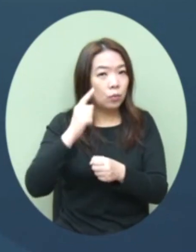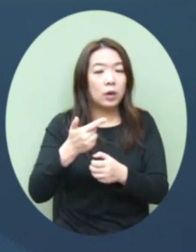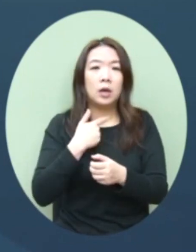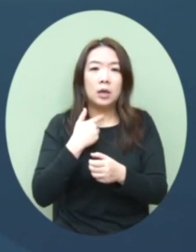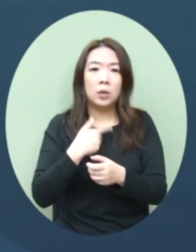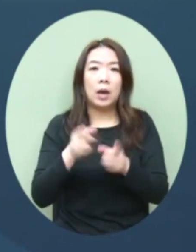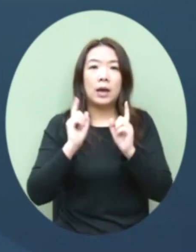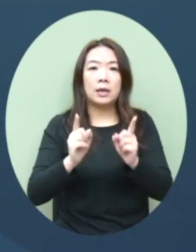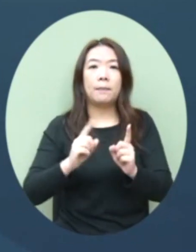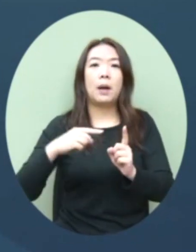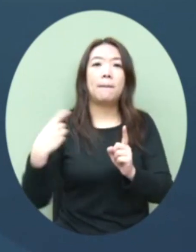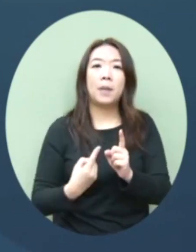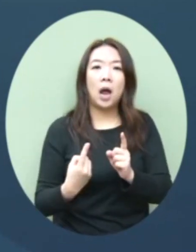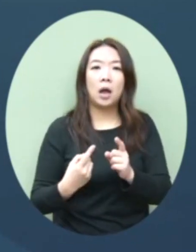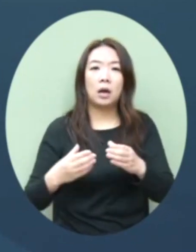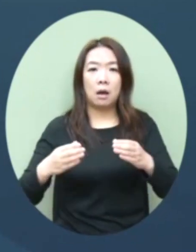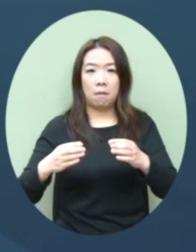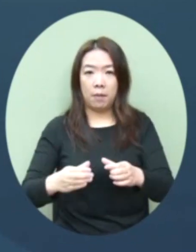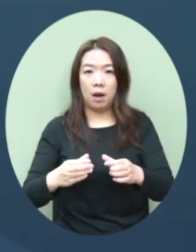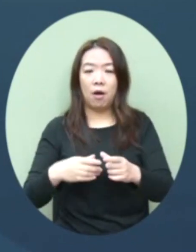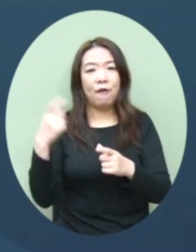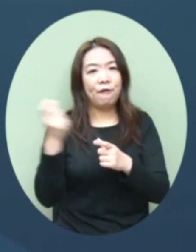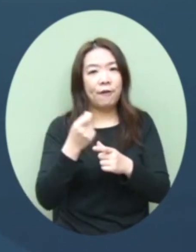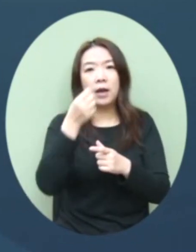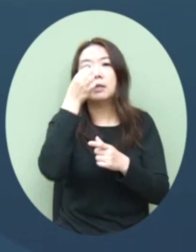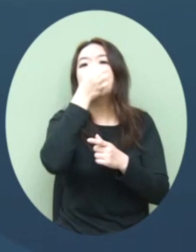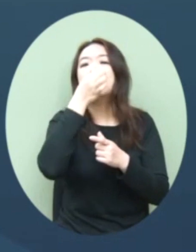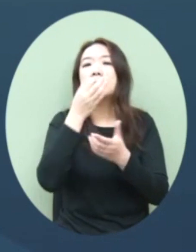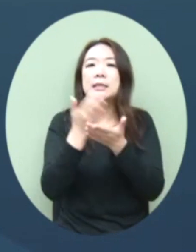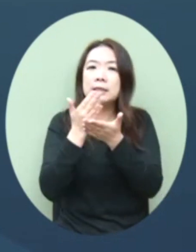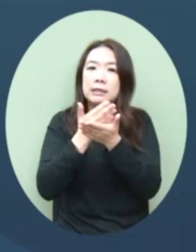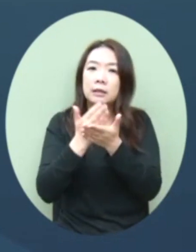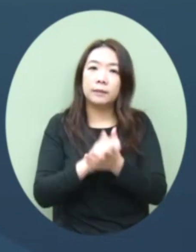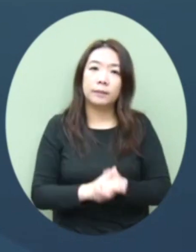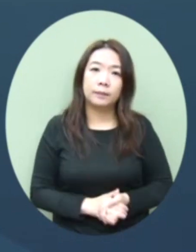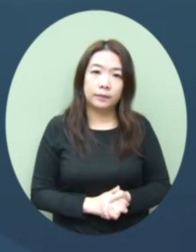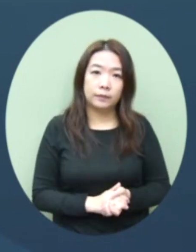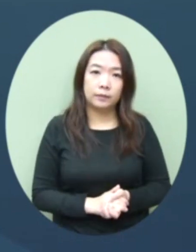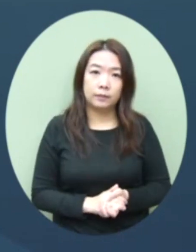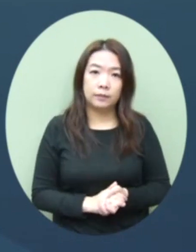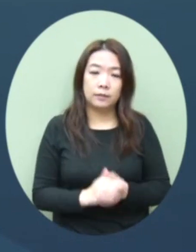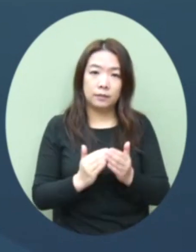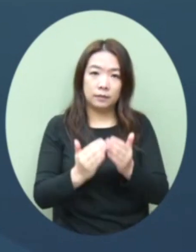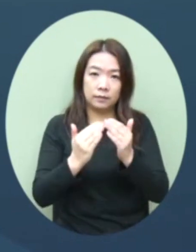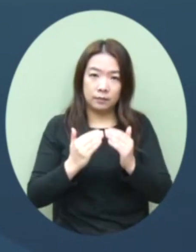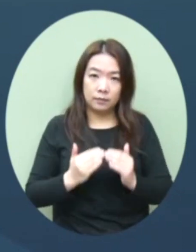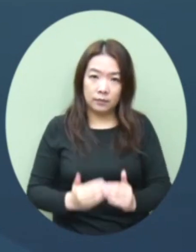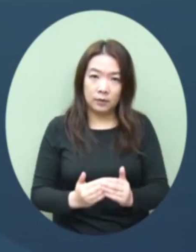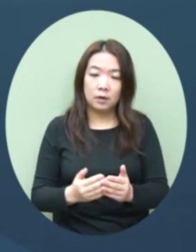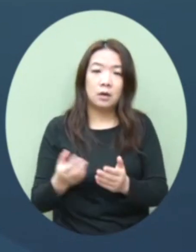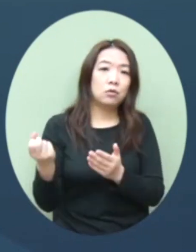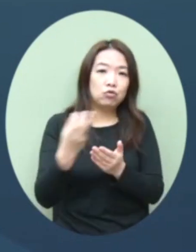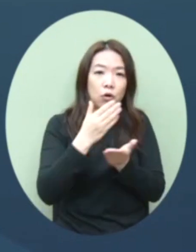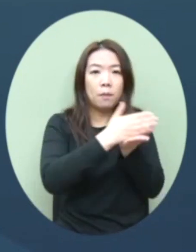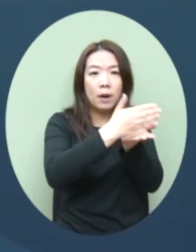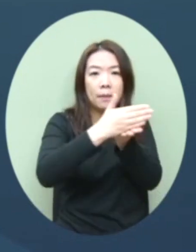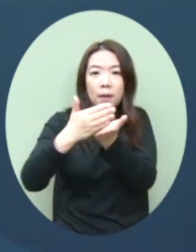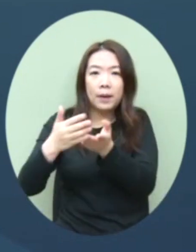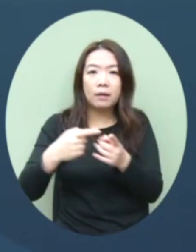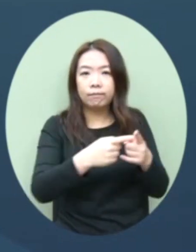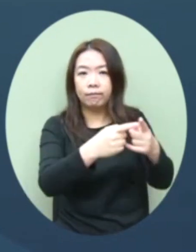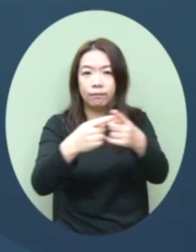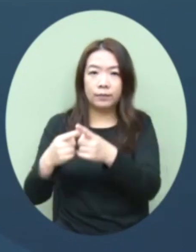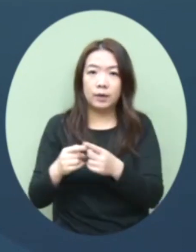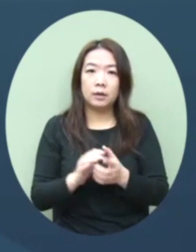100万套快速的测试包接着我们就会派发给市民大众